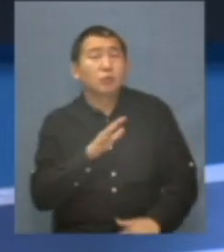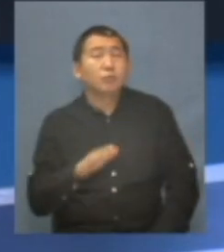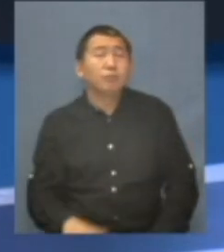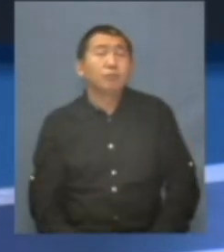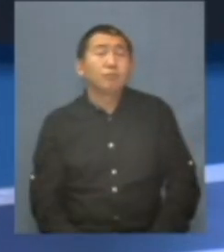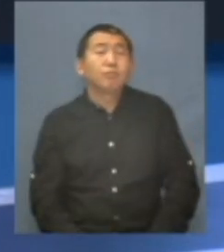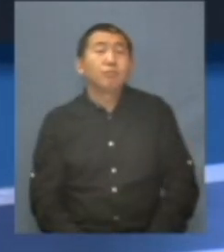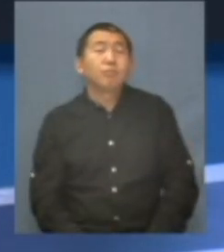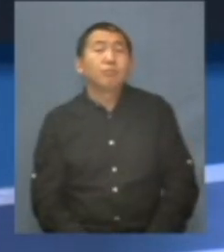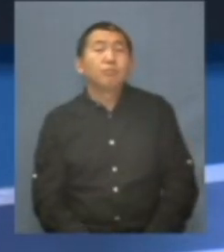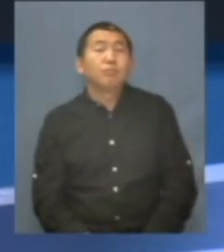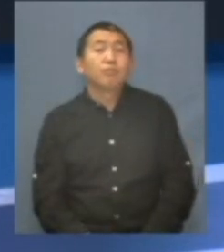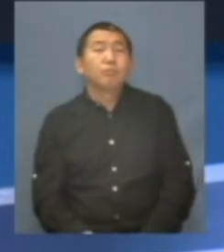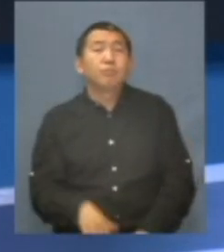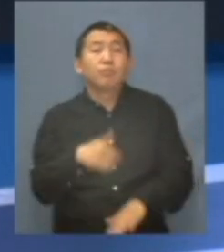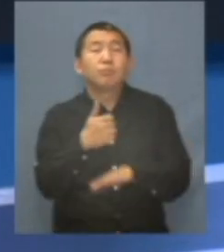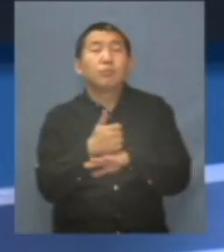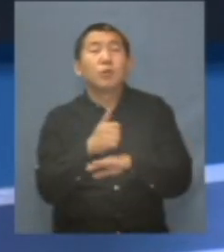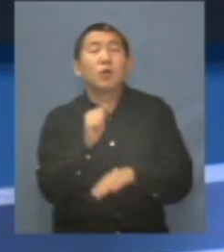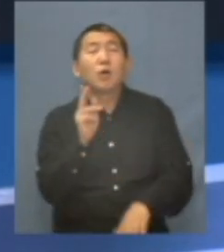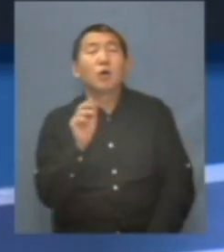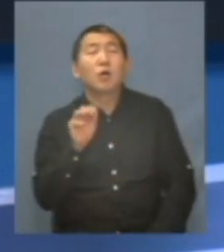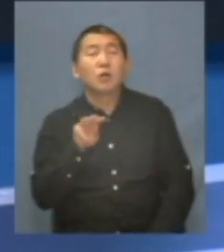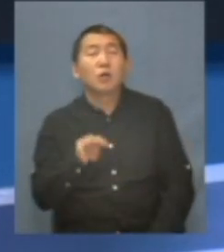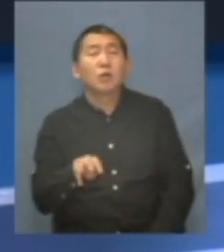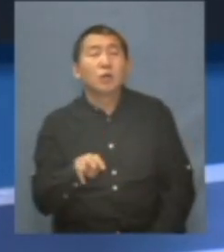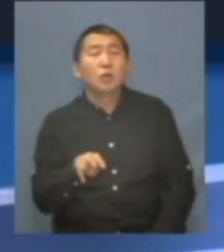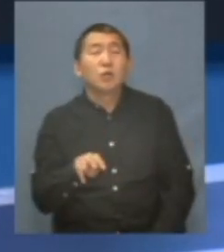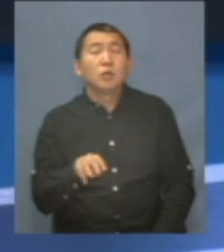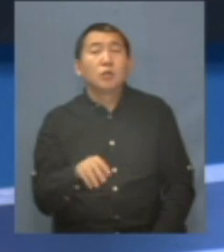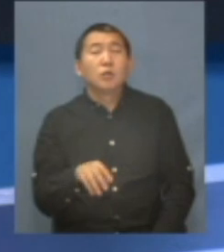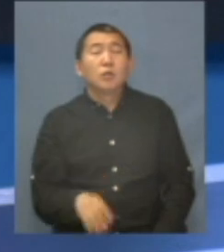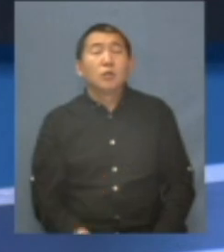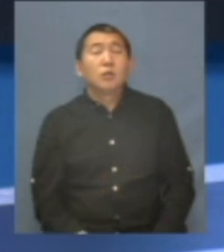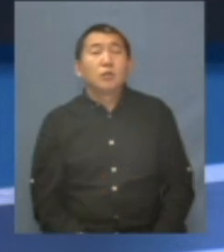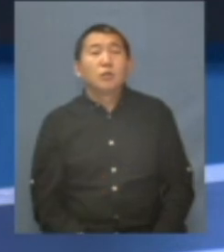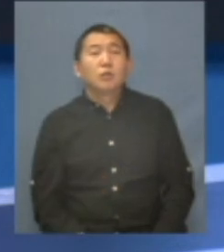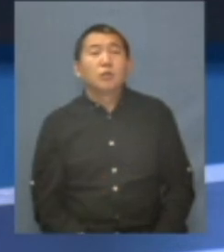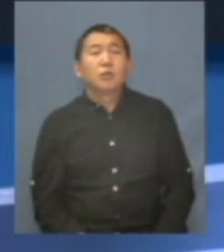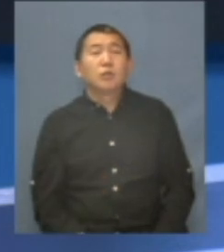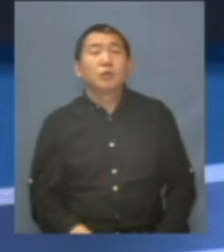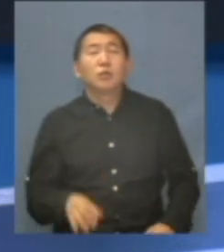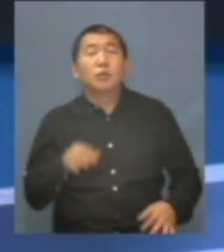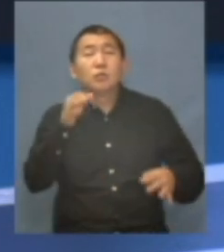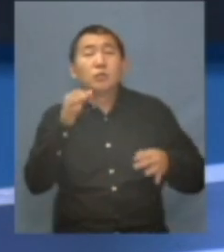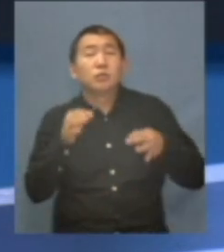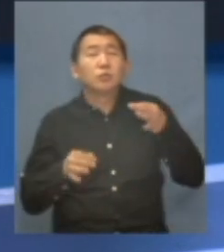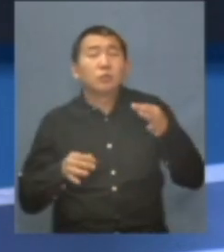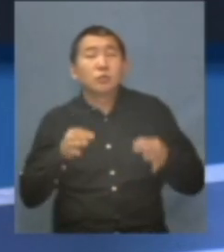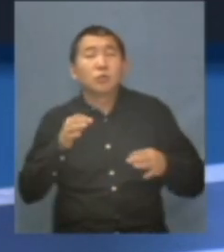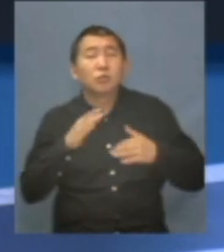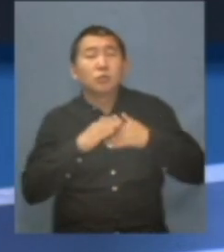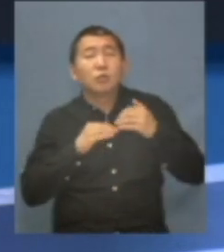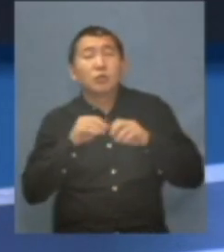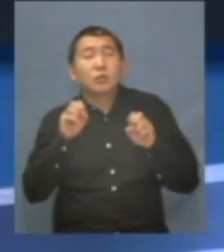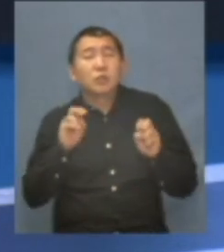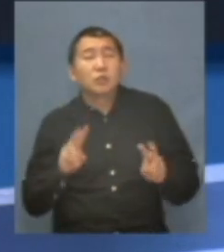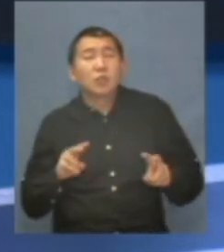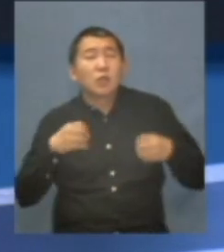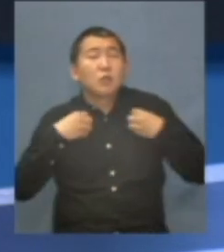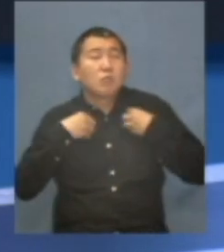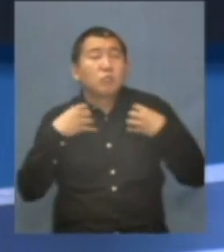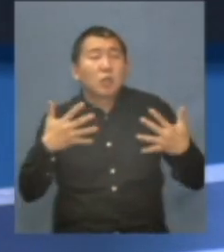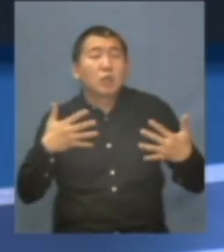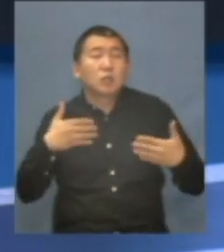Облыс әкімі Ермек Көшербаев судья және сот қызметкерлерінде кәсіби мерекемен құттықтады. Аталған саланың дамуына